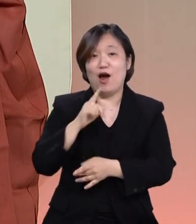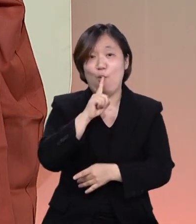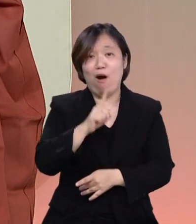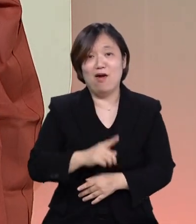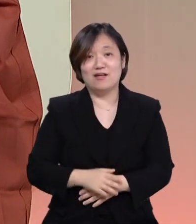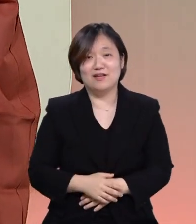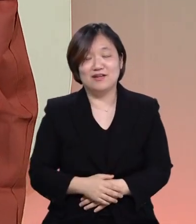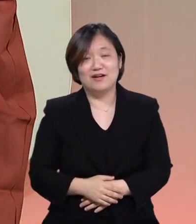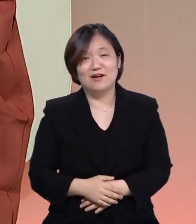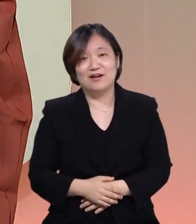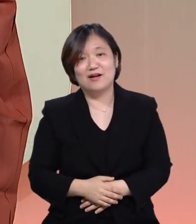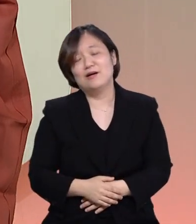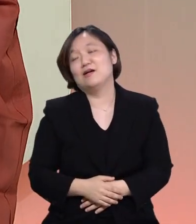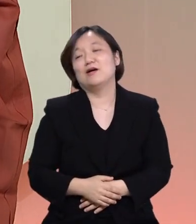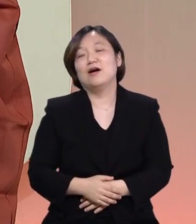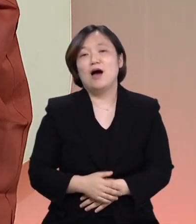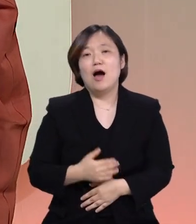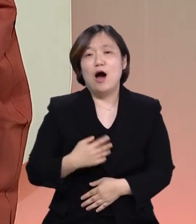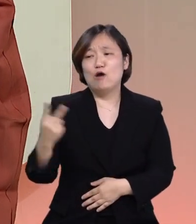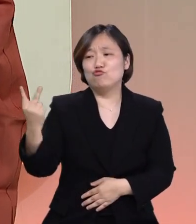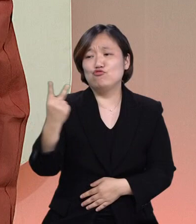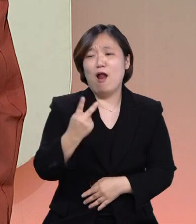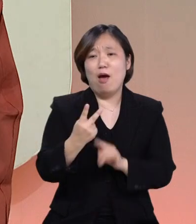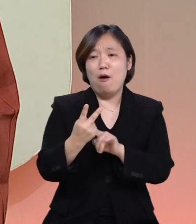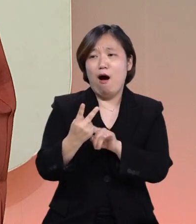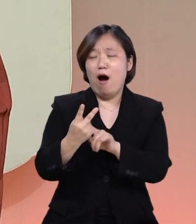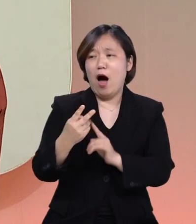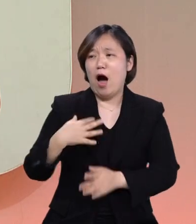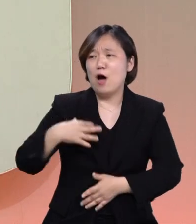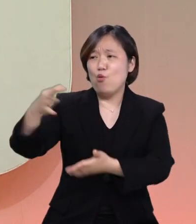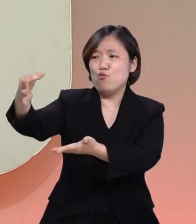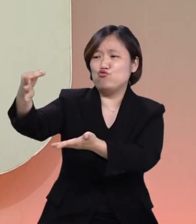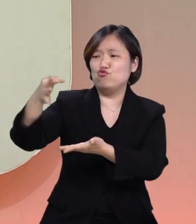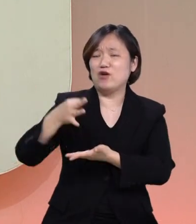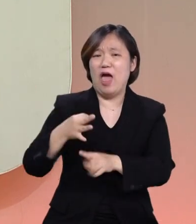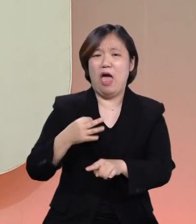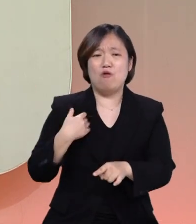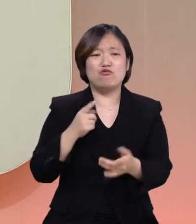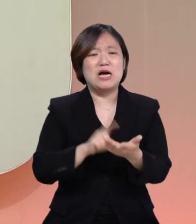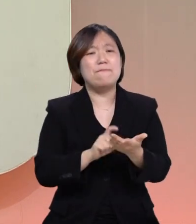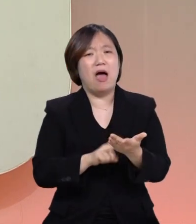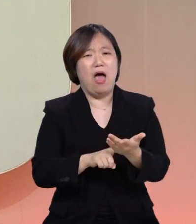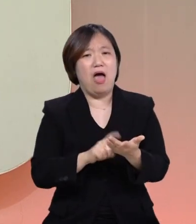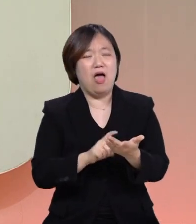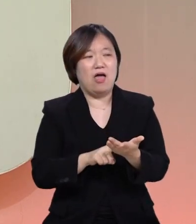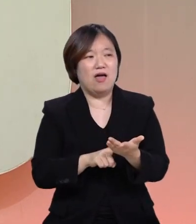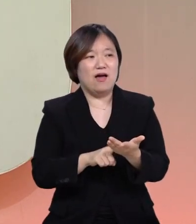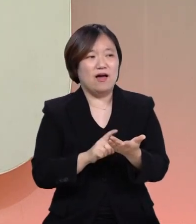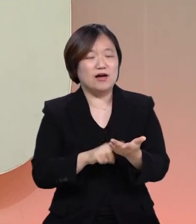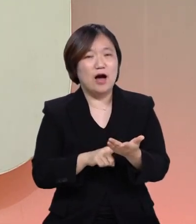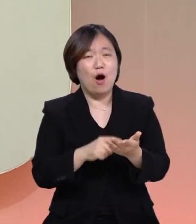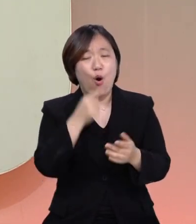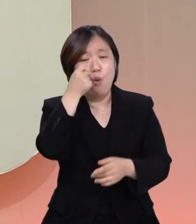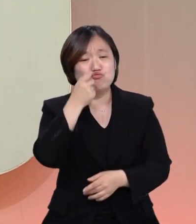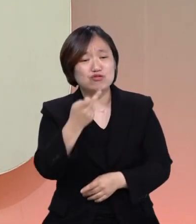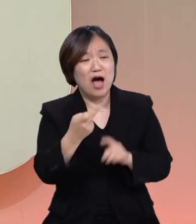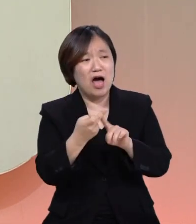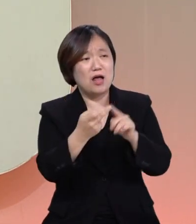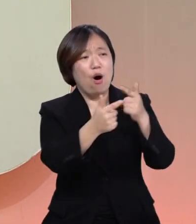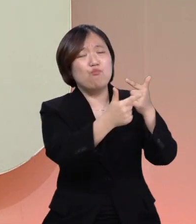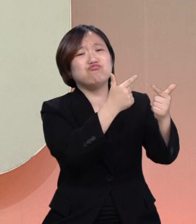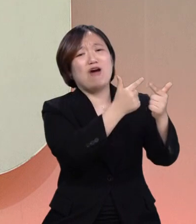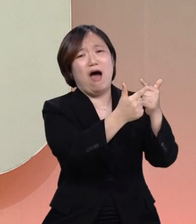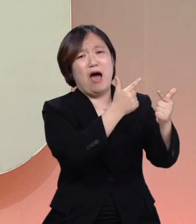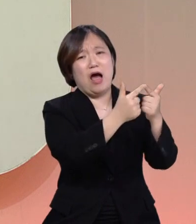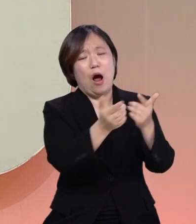따따블 뭐 이러지 않습니까 그래서 이제 큰 돈을 주겠다고 하면서 우리가 급한 일이 있어서 그런데 울산항에서 부산항까지 우리